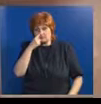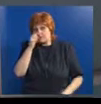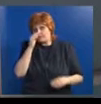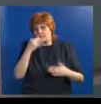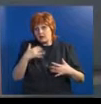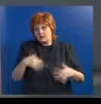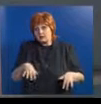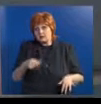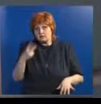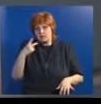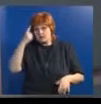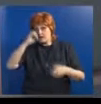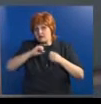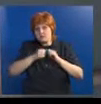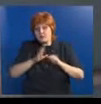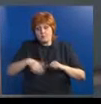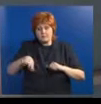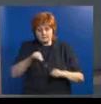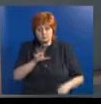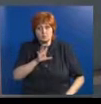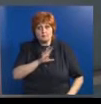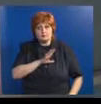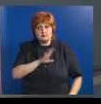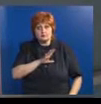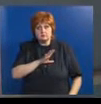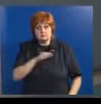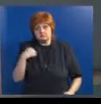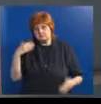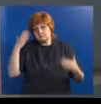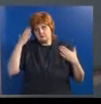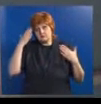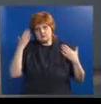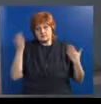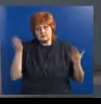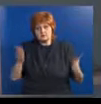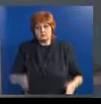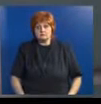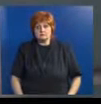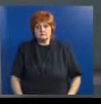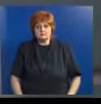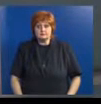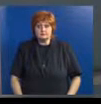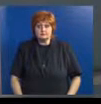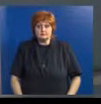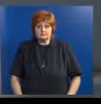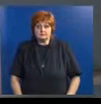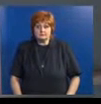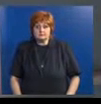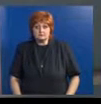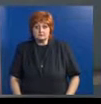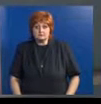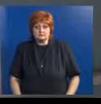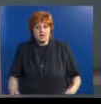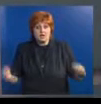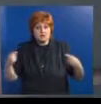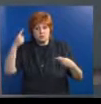пропала. Они даже не помнят всего, что произошло. Не знаю, не справился с управлением, как-то так. Я точно, не